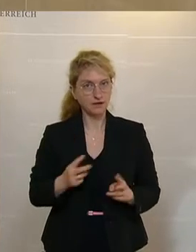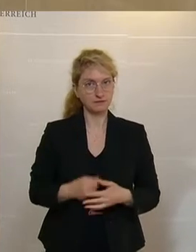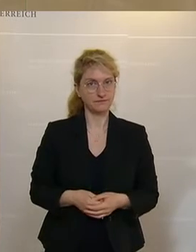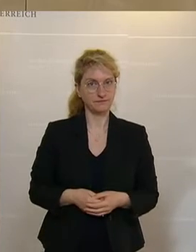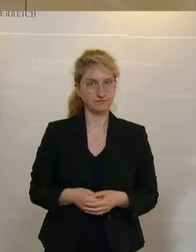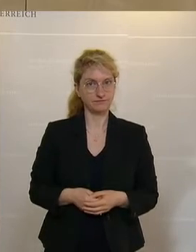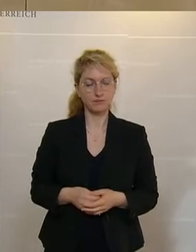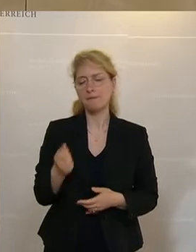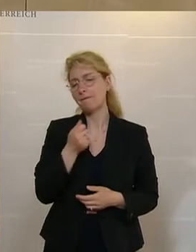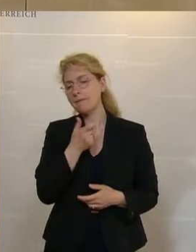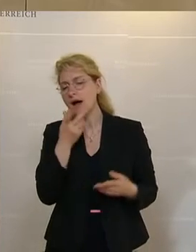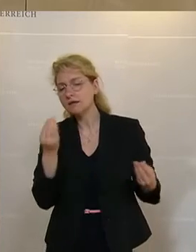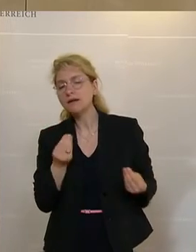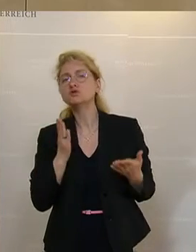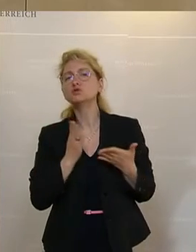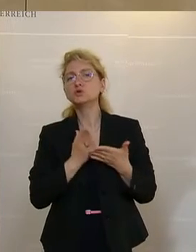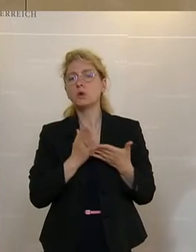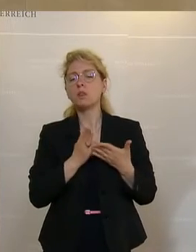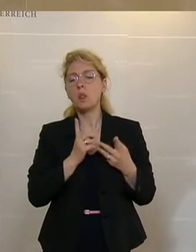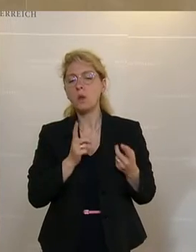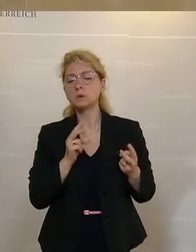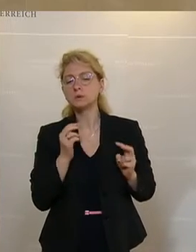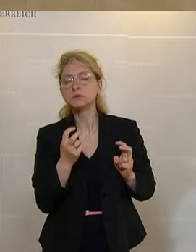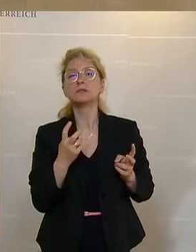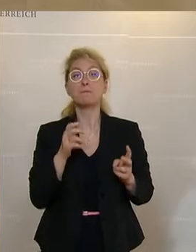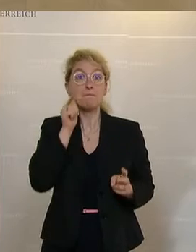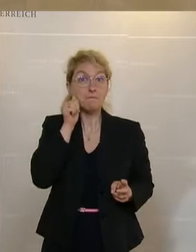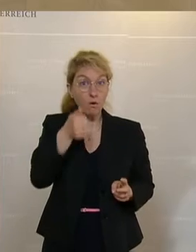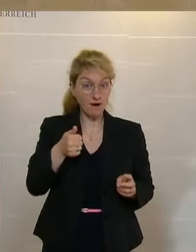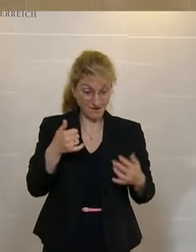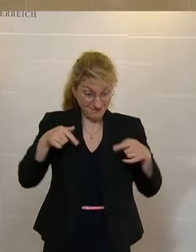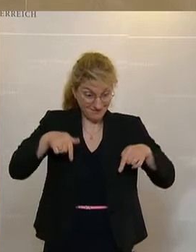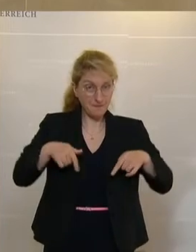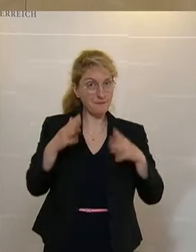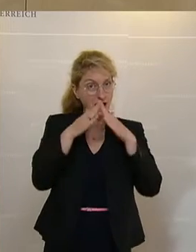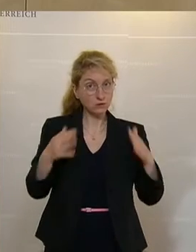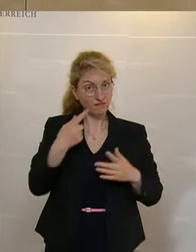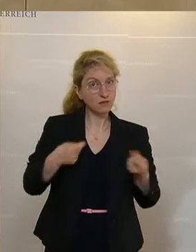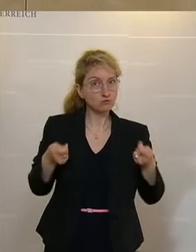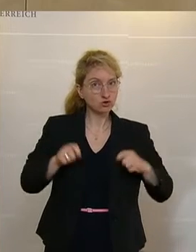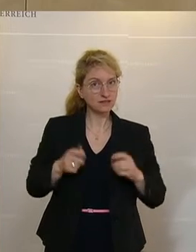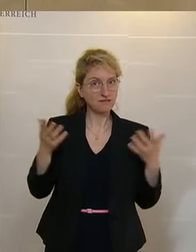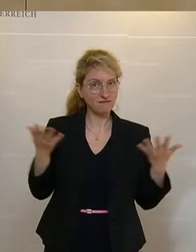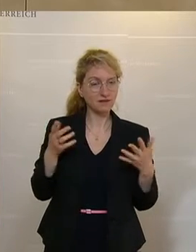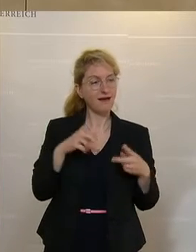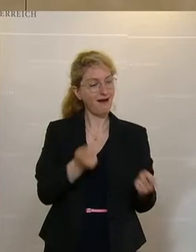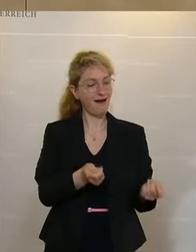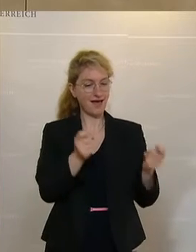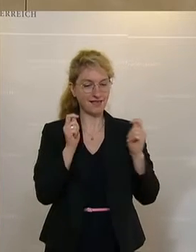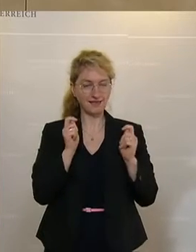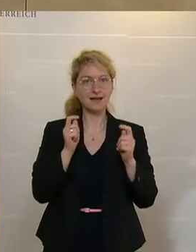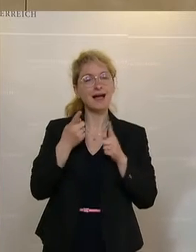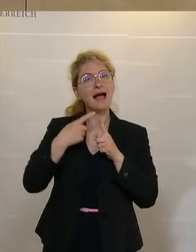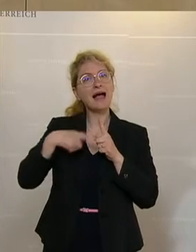Einiges haben wir bereits am Weg. Morgen beschließen wir in diesem Haus einen Antrag raus aus